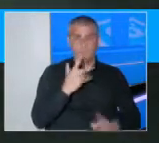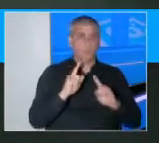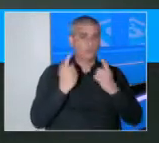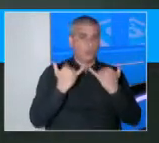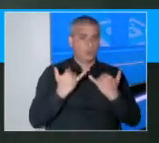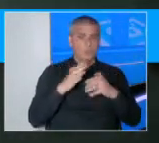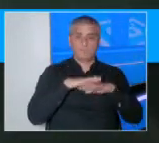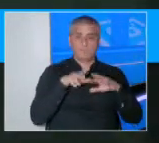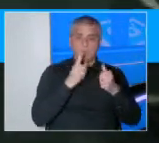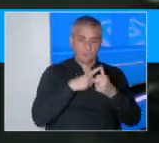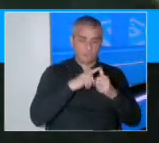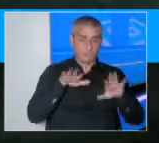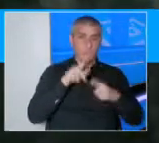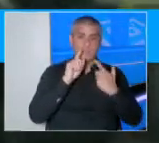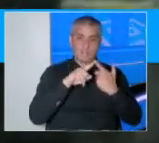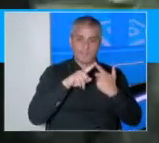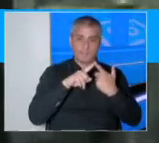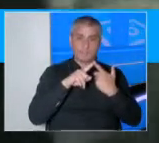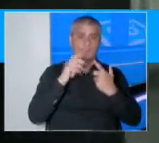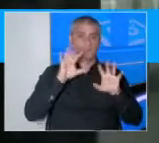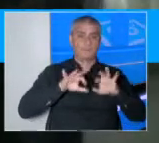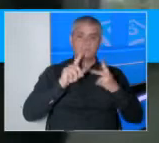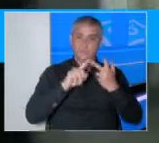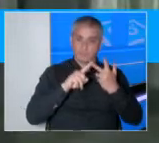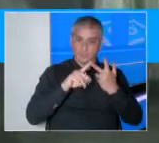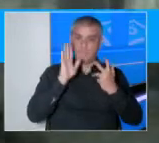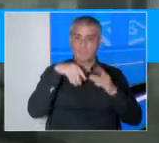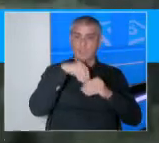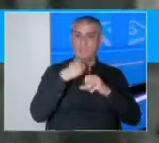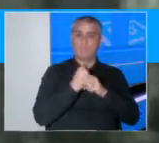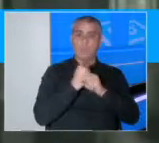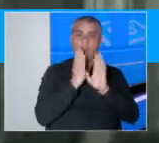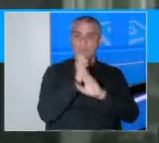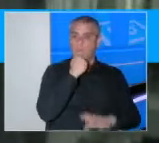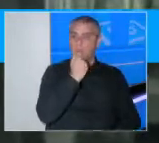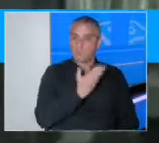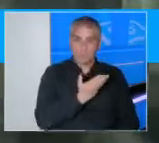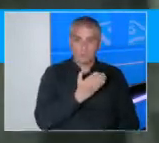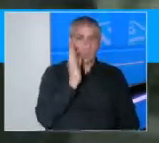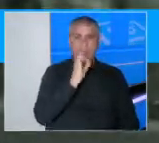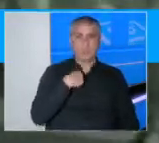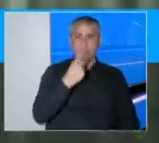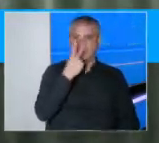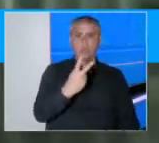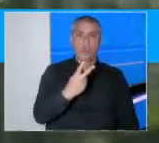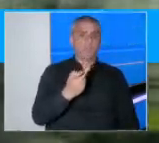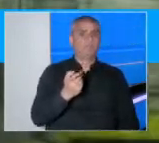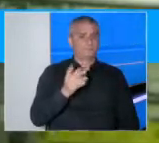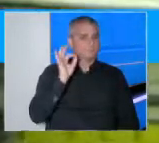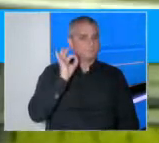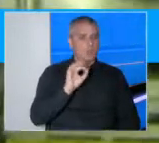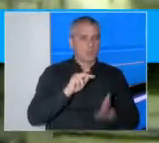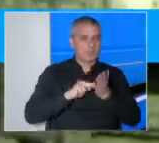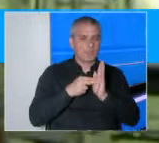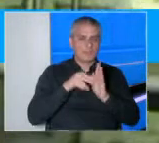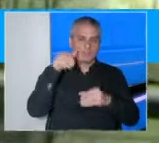שקורה, ביבשה, בים, בסייבר, וגם בפעולות חשאיות. עדיין אני רואה בזה בעצם מכות